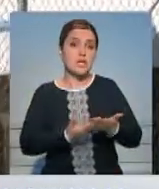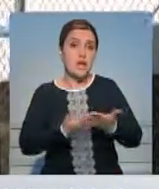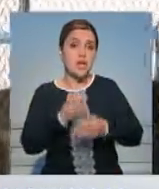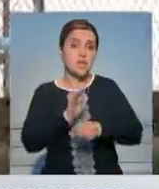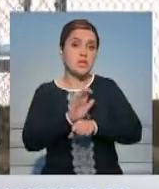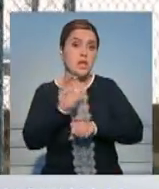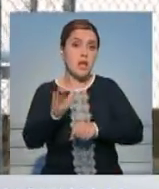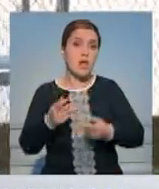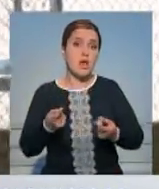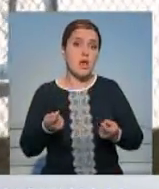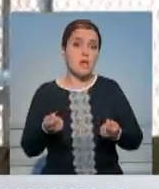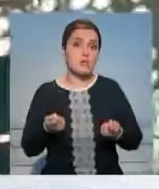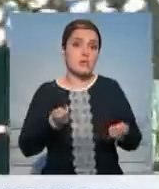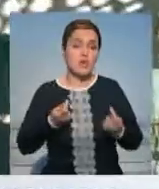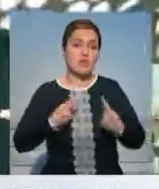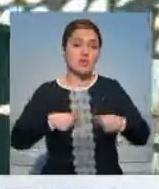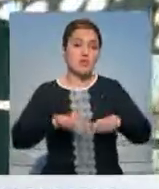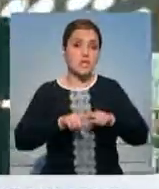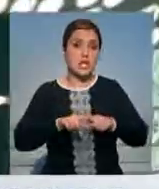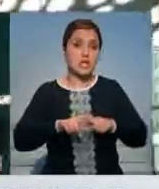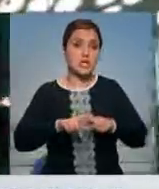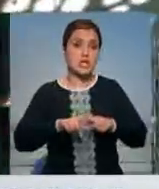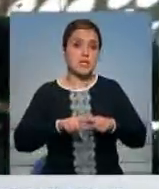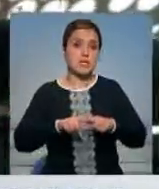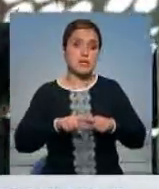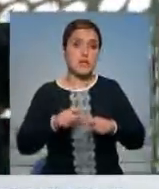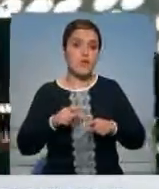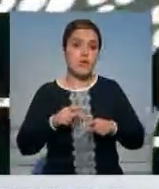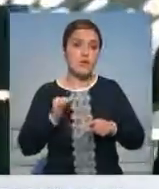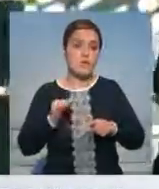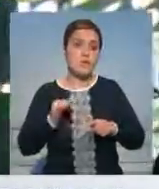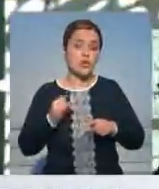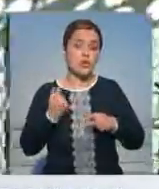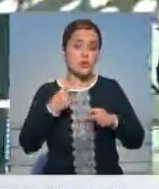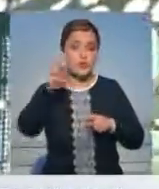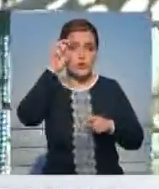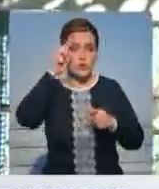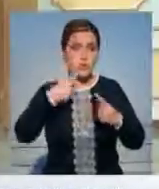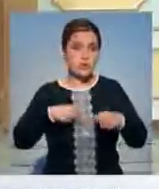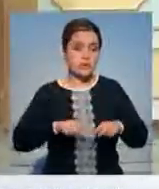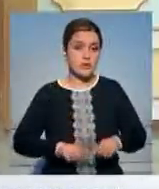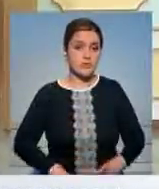рекомендации направляли в администрацию учреждений и заинтересованным органам.